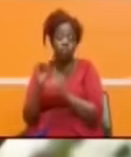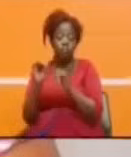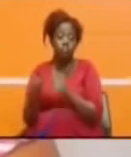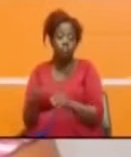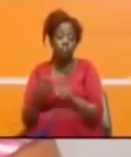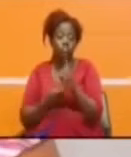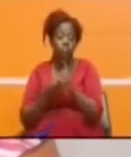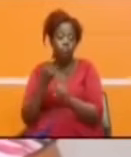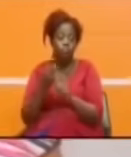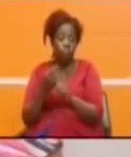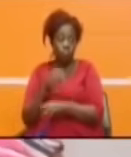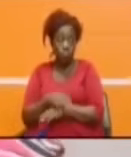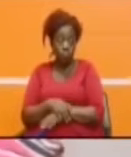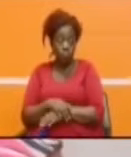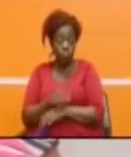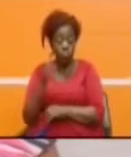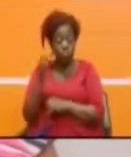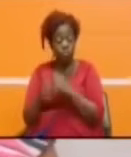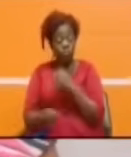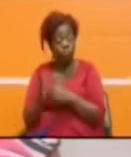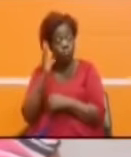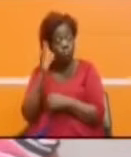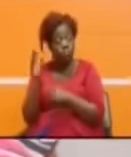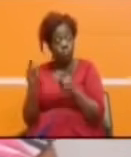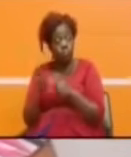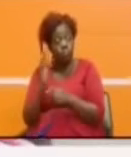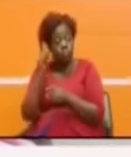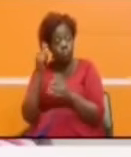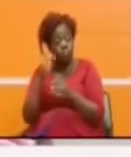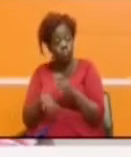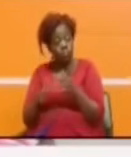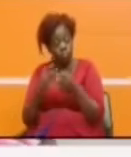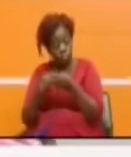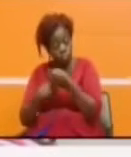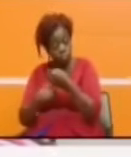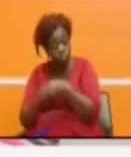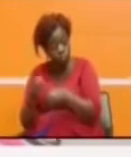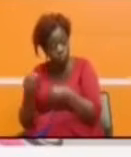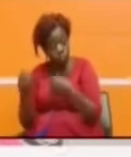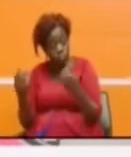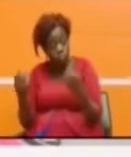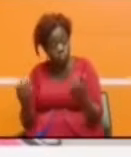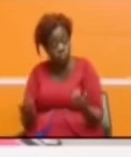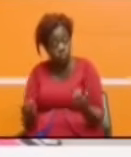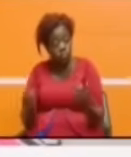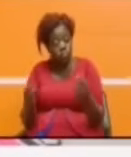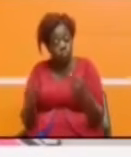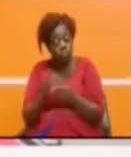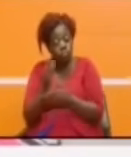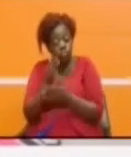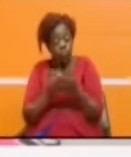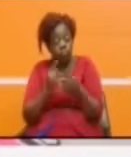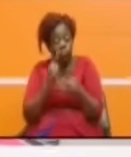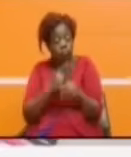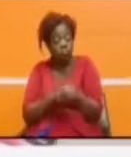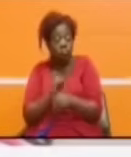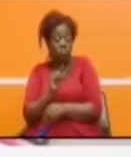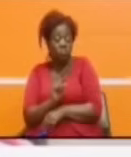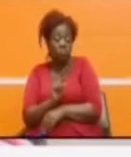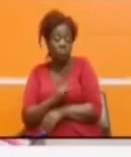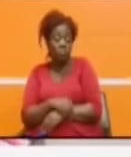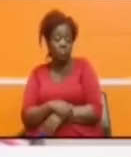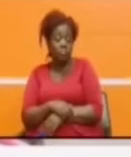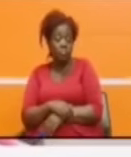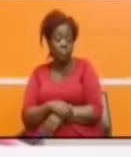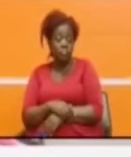mu muzigo. Awo nakoma okumanya ne tugenda okuddamu okulya tiraba atumiza. Ate waitawo akaseera katono